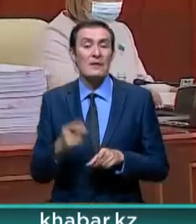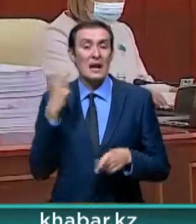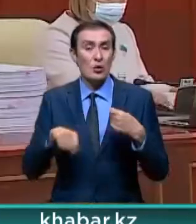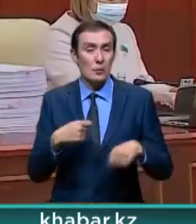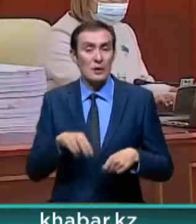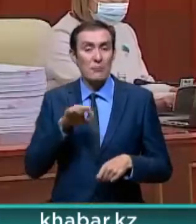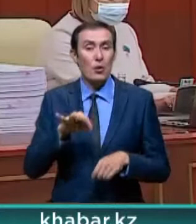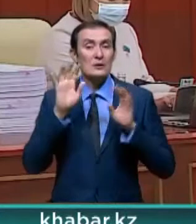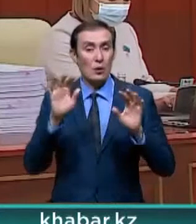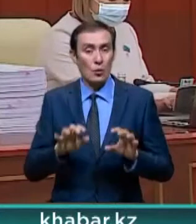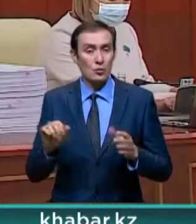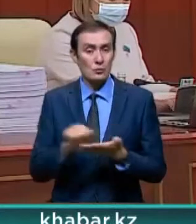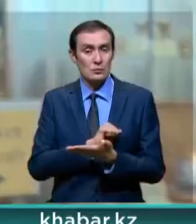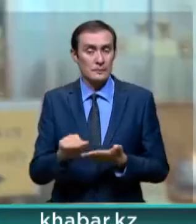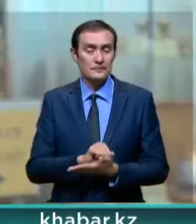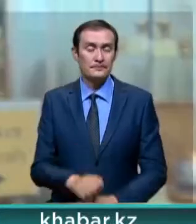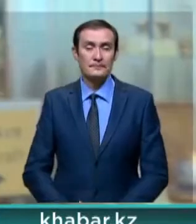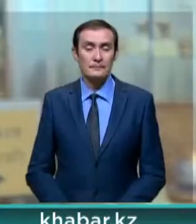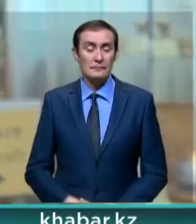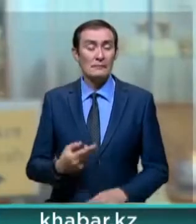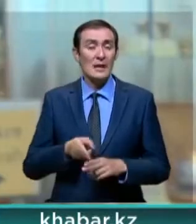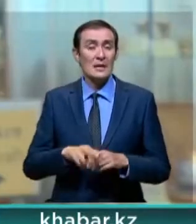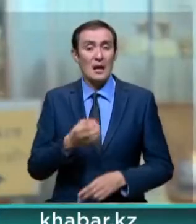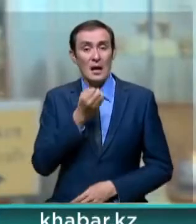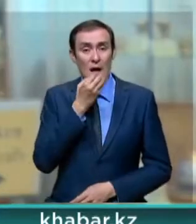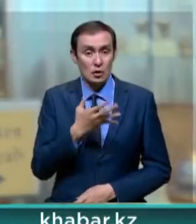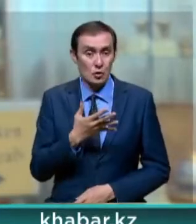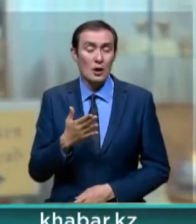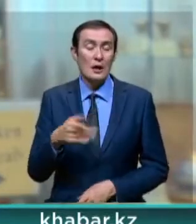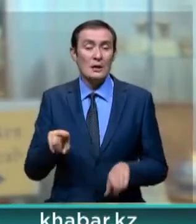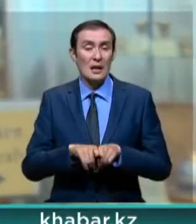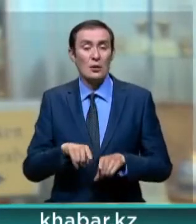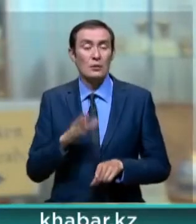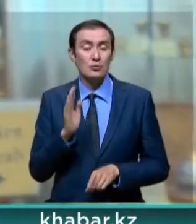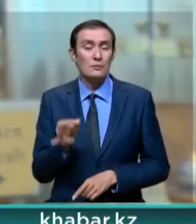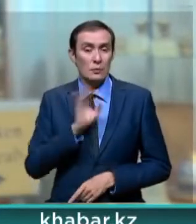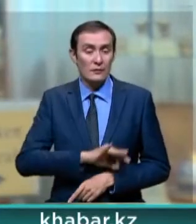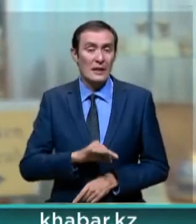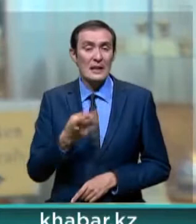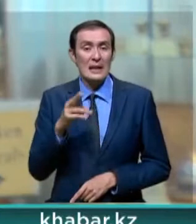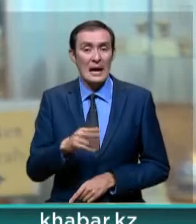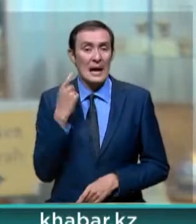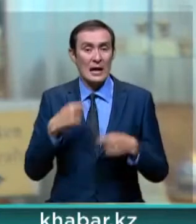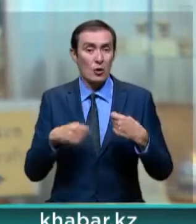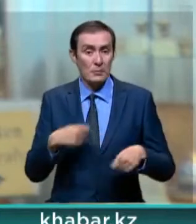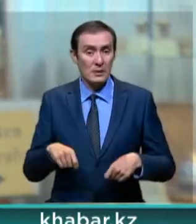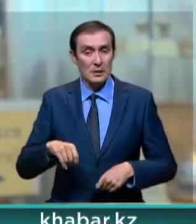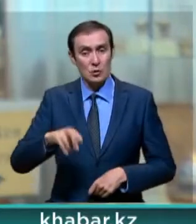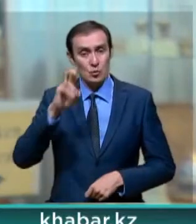экономики на законодательном уровне. Это очень хорошо, потому что даст мультипликативный эффект для всей экономики. Я думаю,